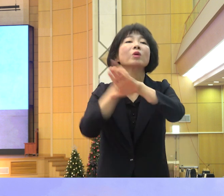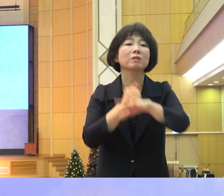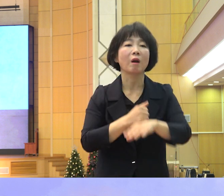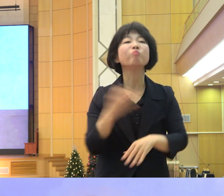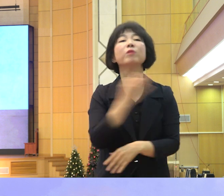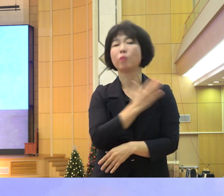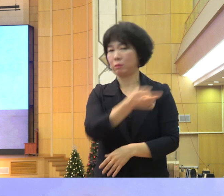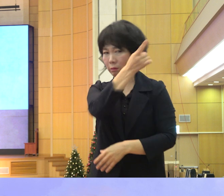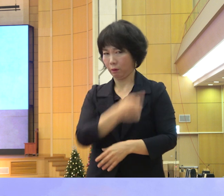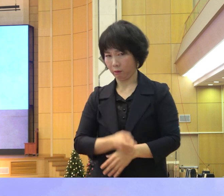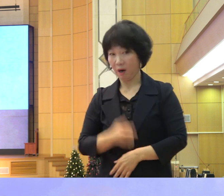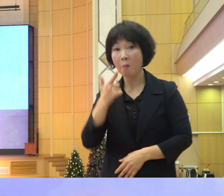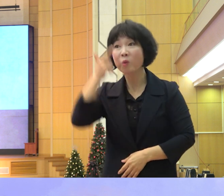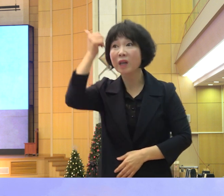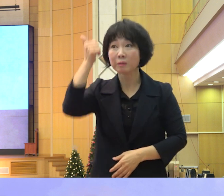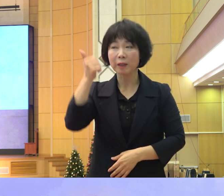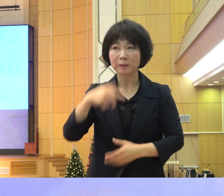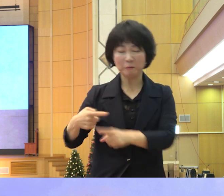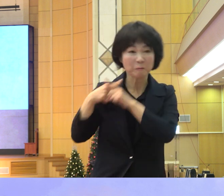가서 먹어봐봐.